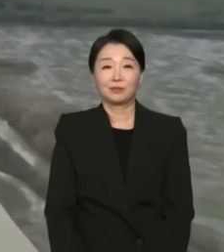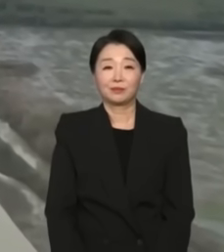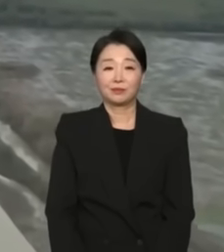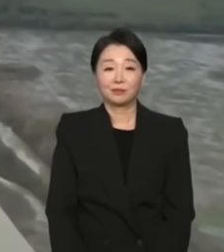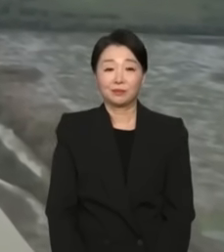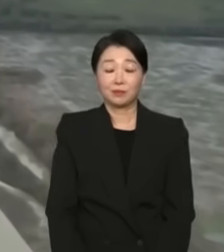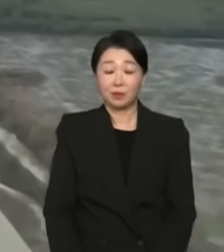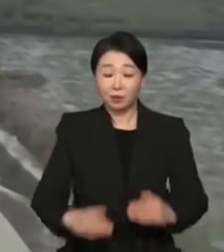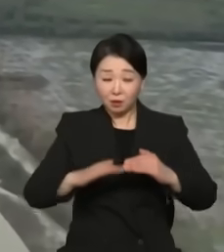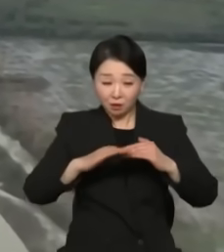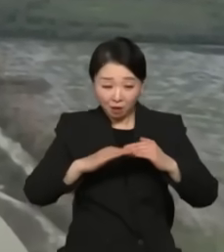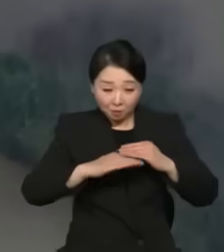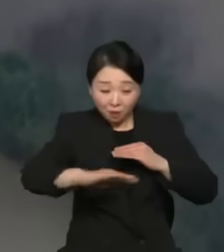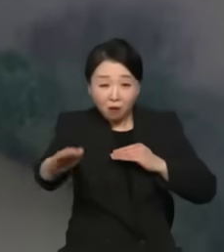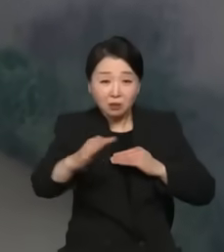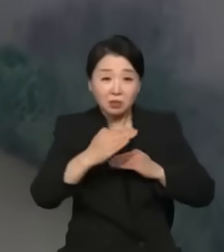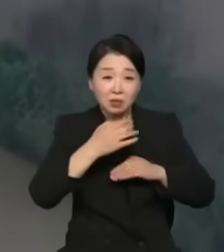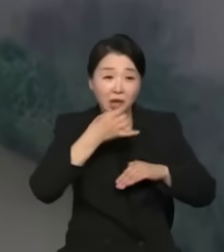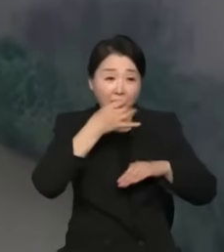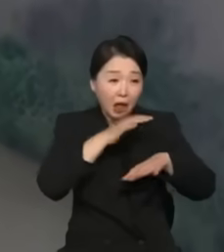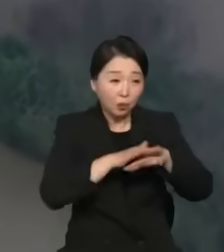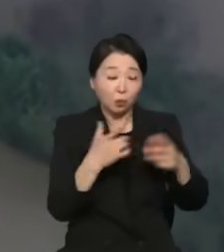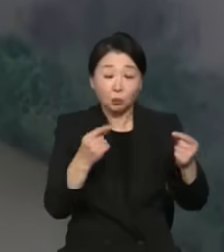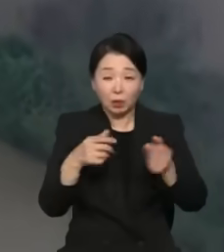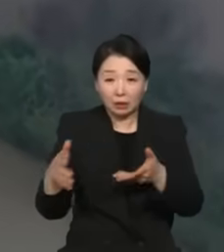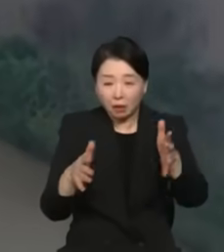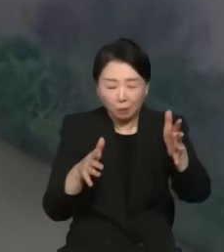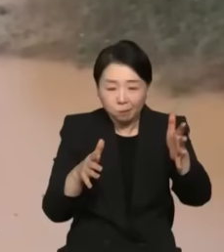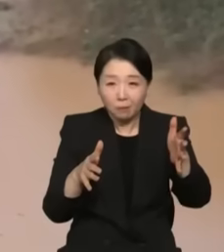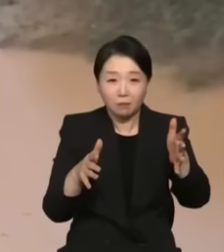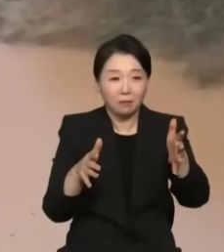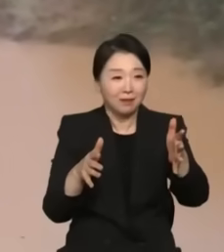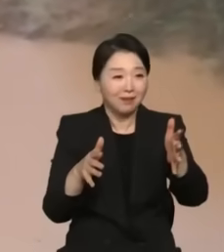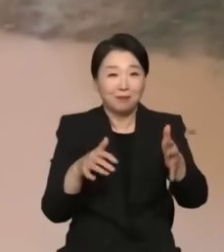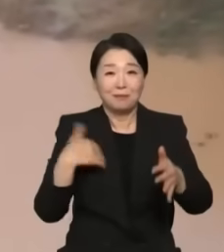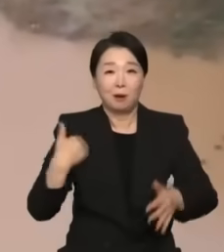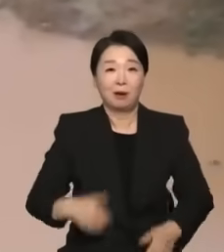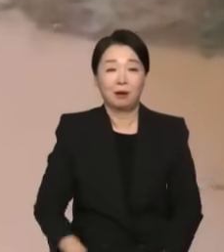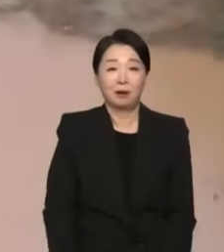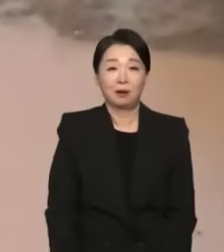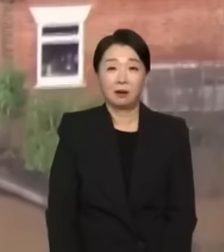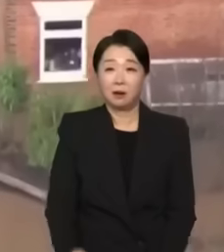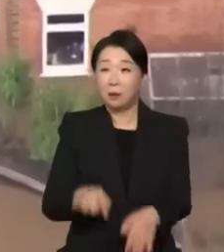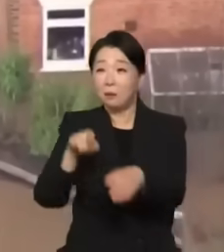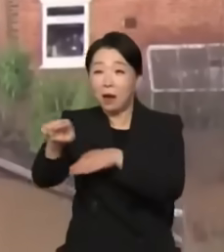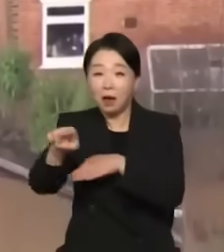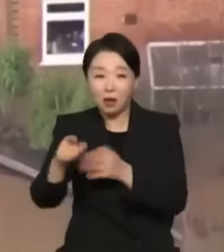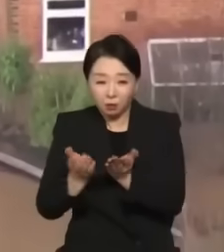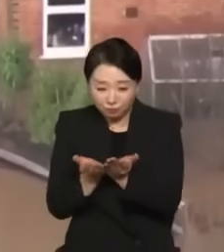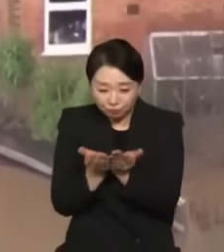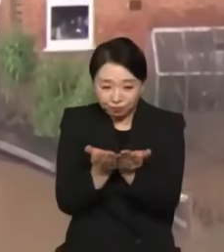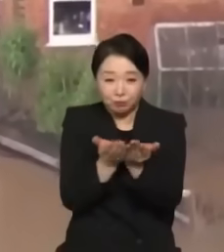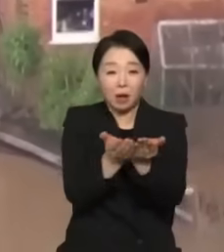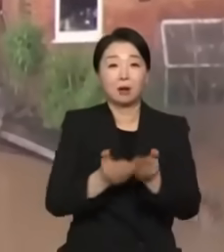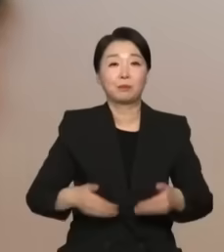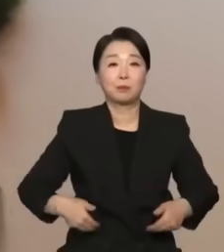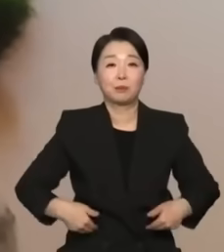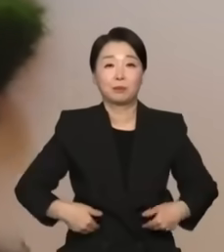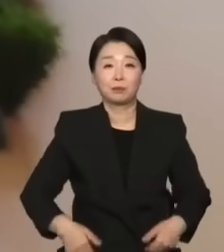평지는 논처럼 됐고 길은 알아볼 수 없을 정도입니다. 밖에 나가려면 보트를 띄워야 하는